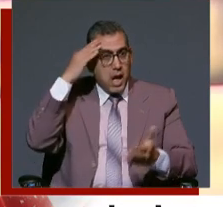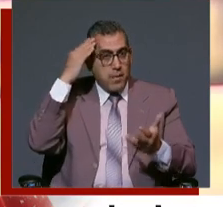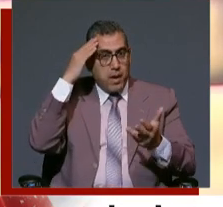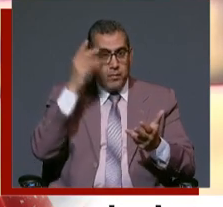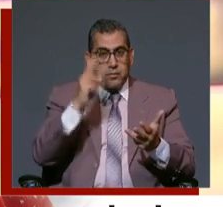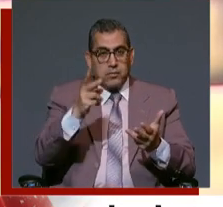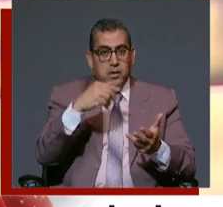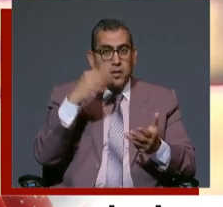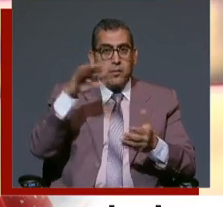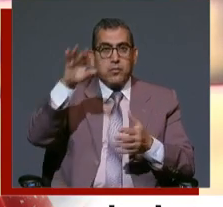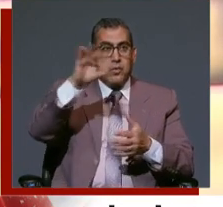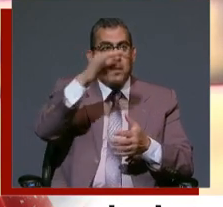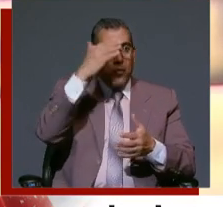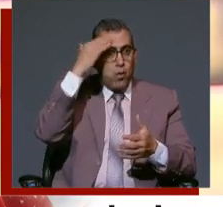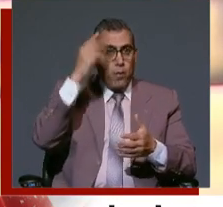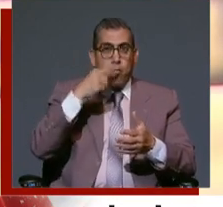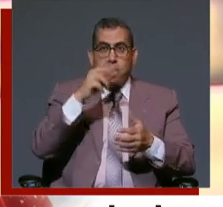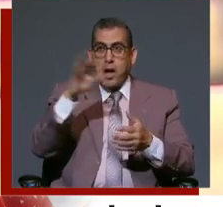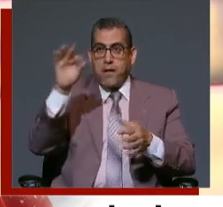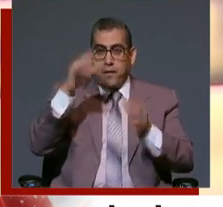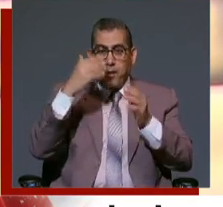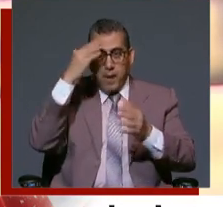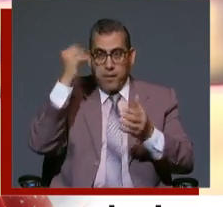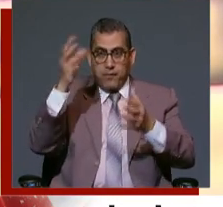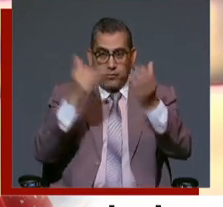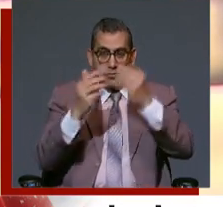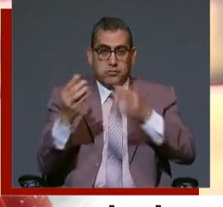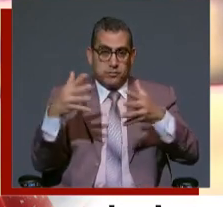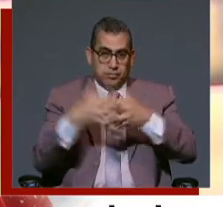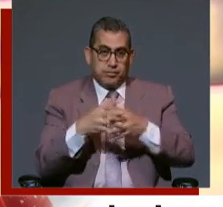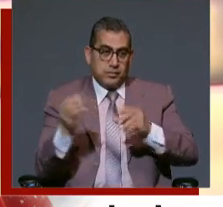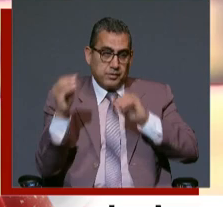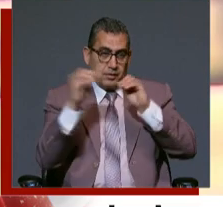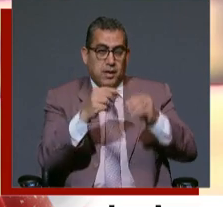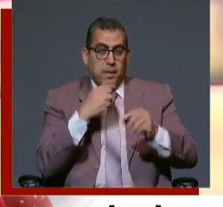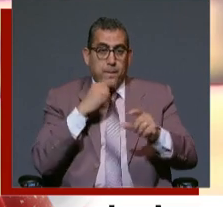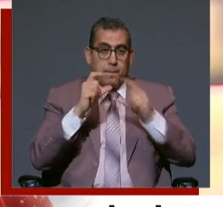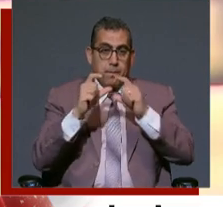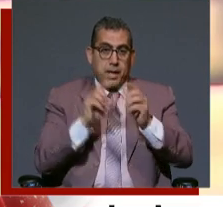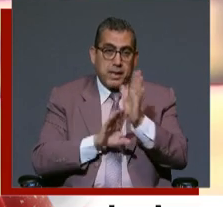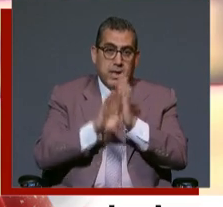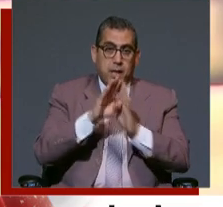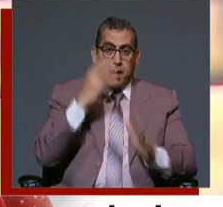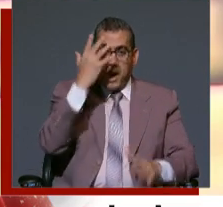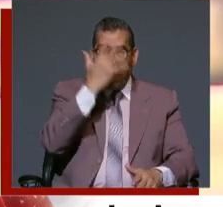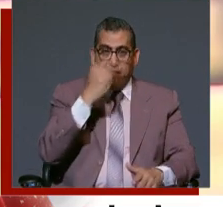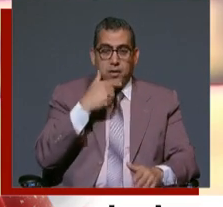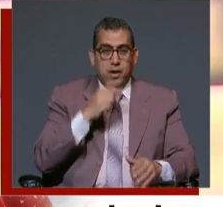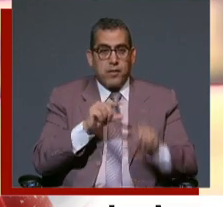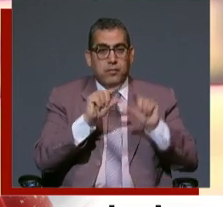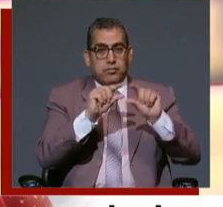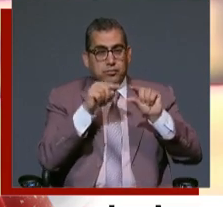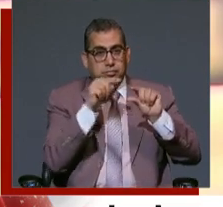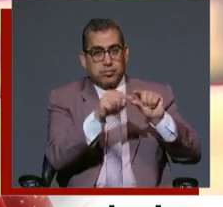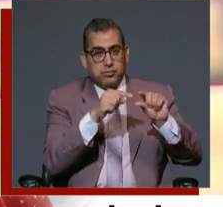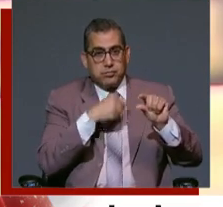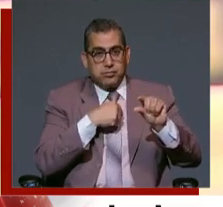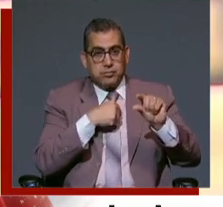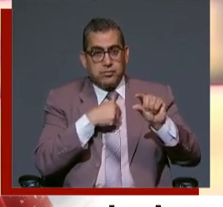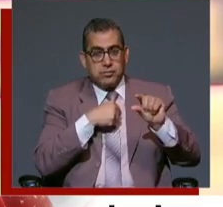البلاد المختلفة ونقدر إن إحنا نعممها في بلاد أخرى. إحنا مع البنك التنمية الأفريقي لنا محفظة في مثلا